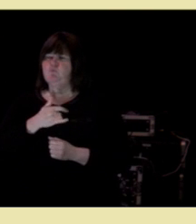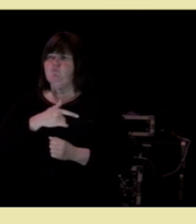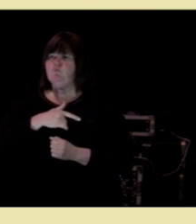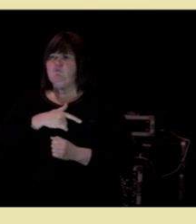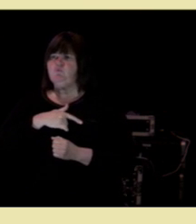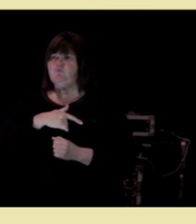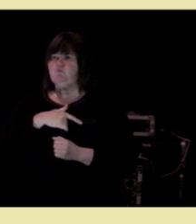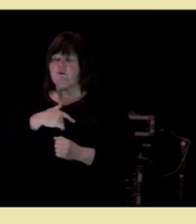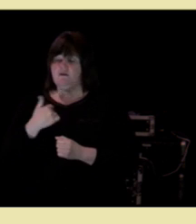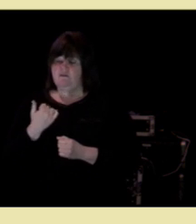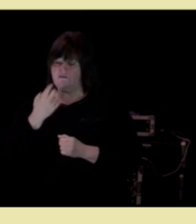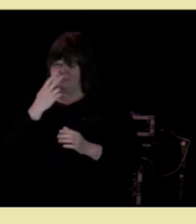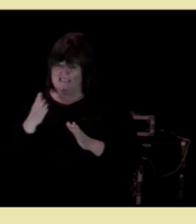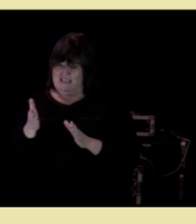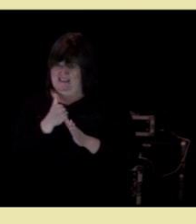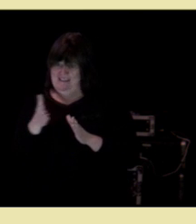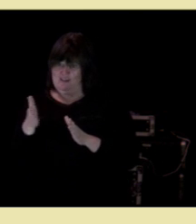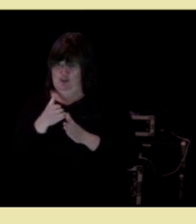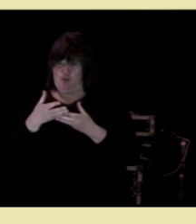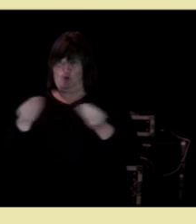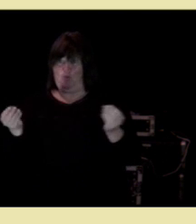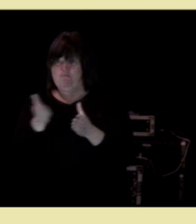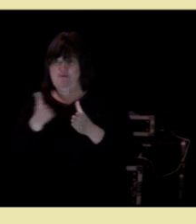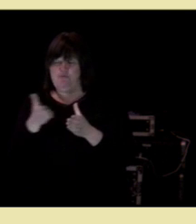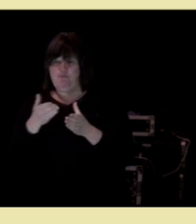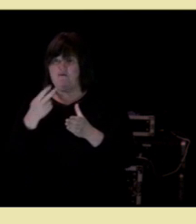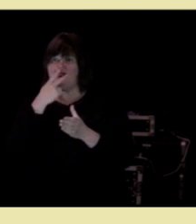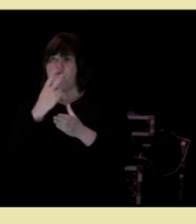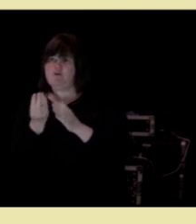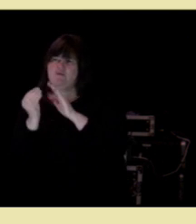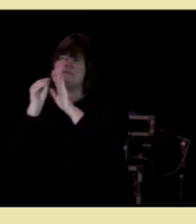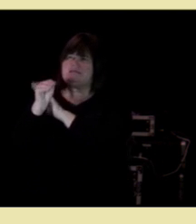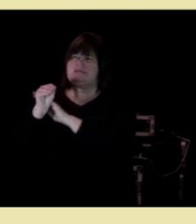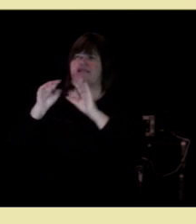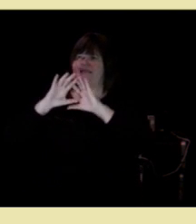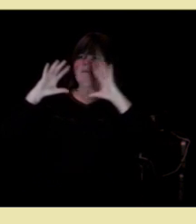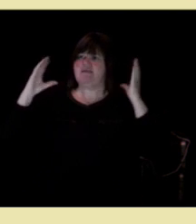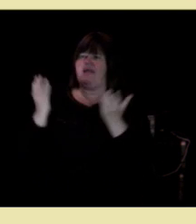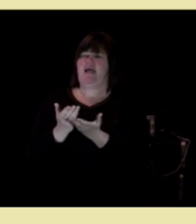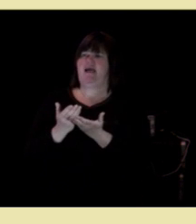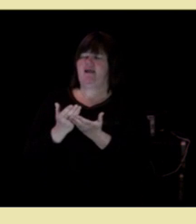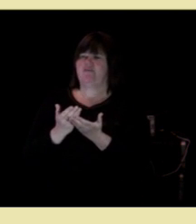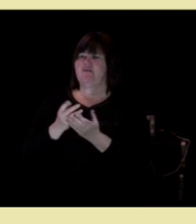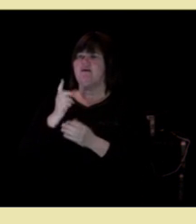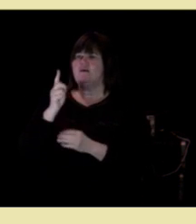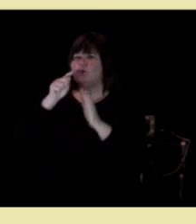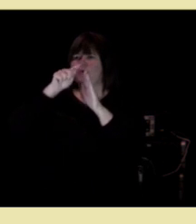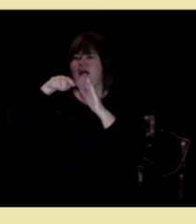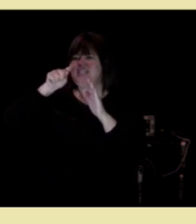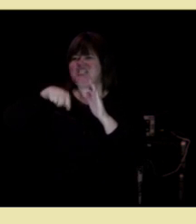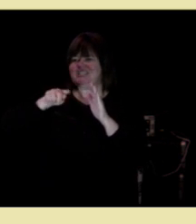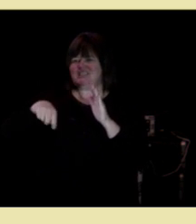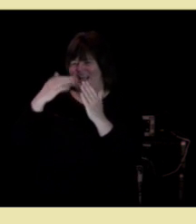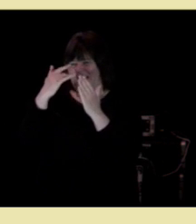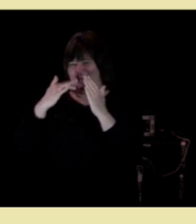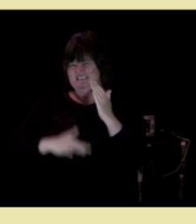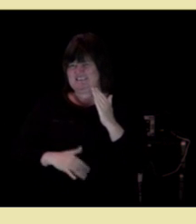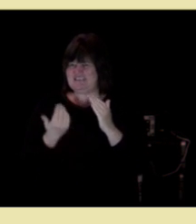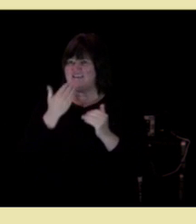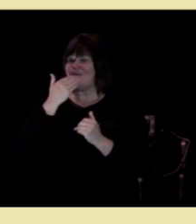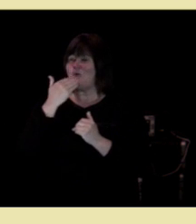lille tomrommet inn i en helhet. Og det en sjekkliste for det gode pasientforløpet. Og bare